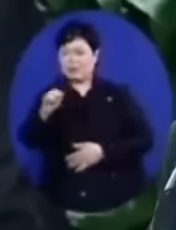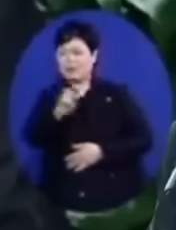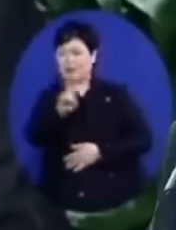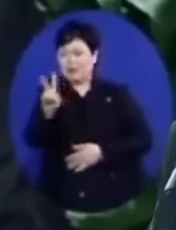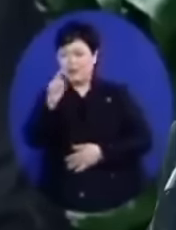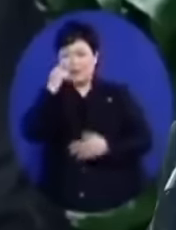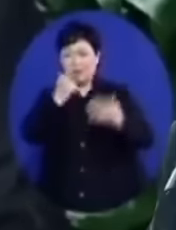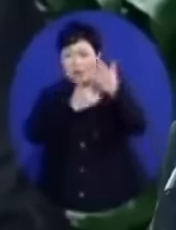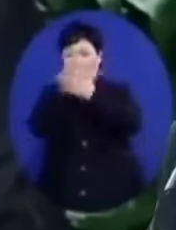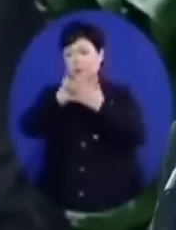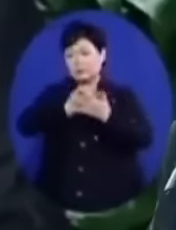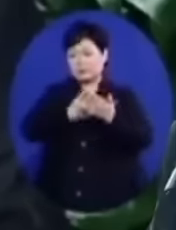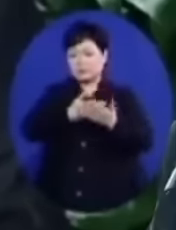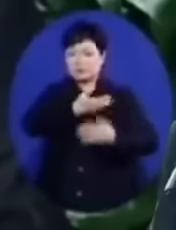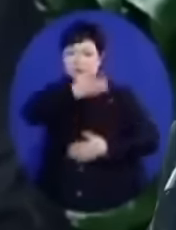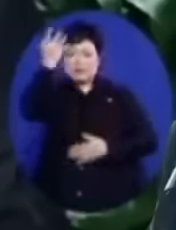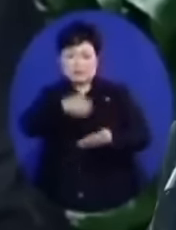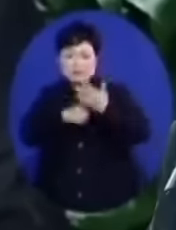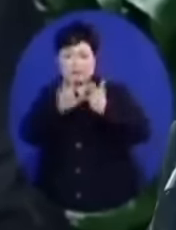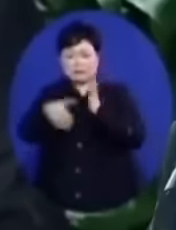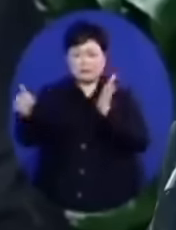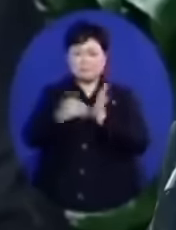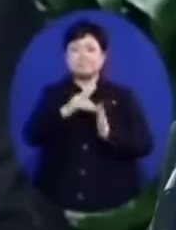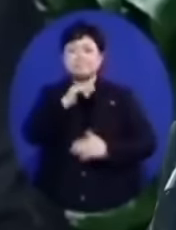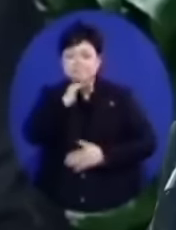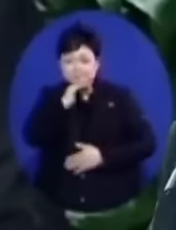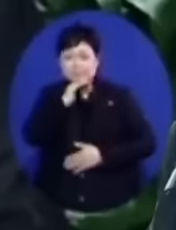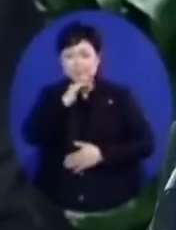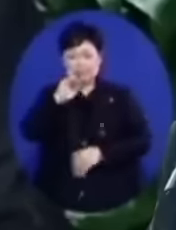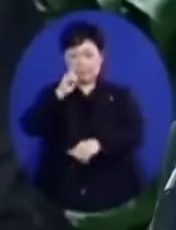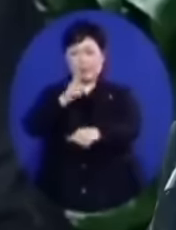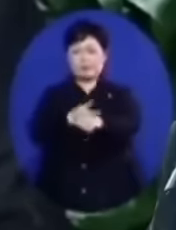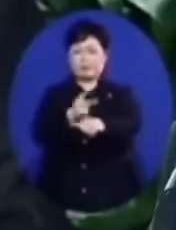되는 것입니다. 바울 선생은